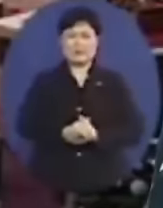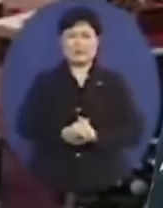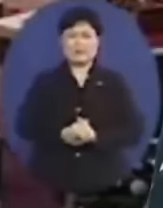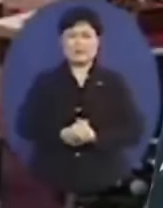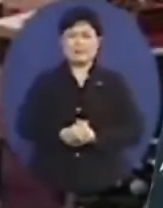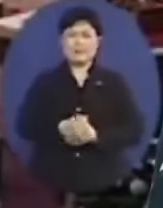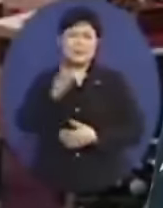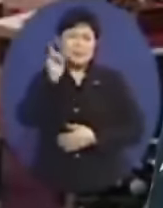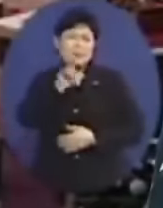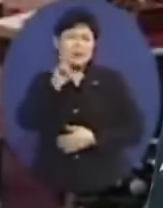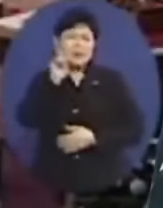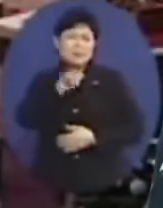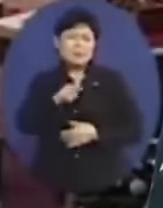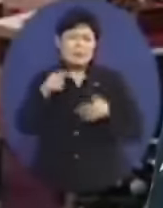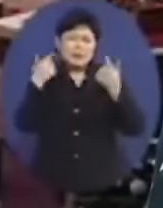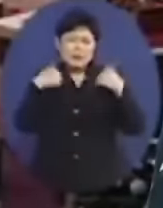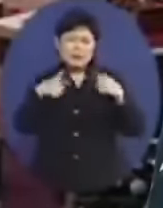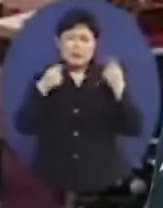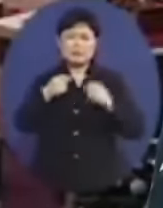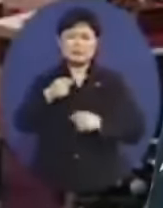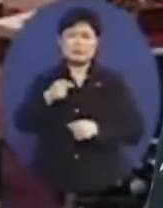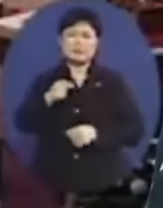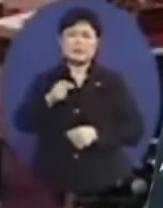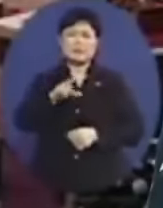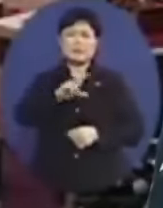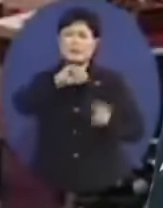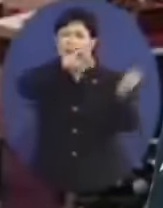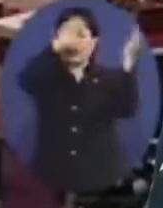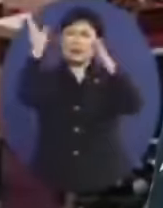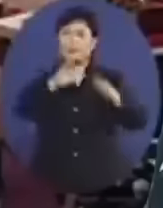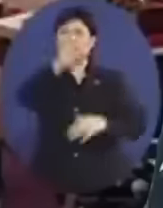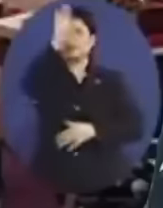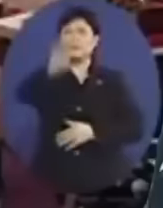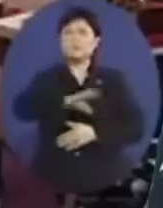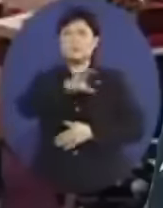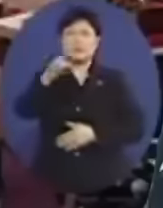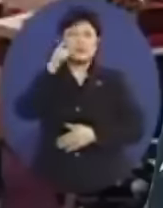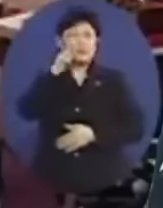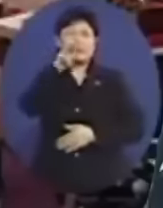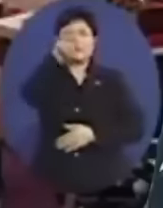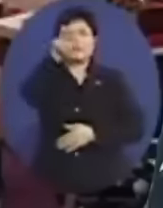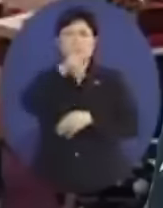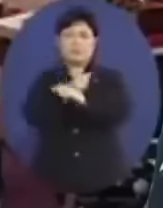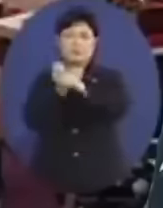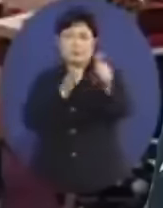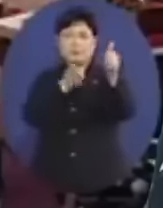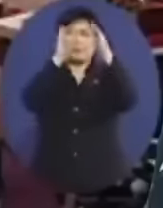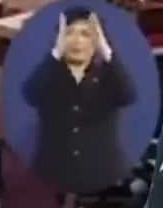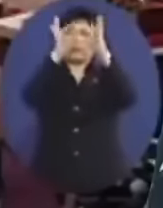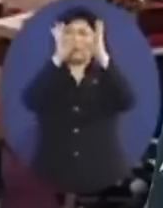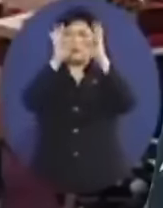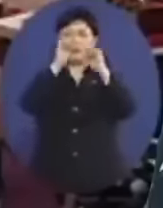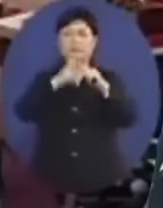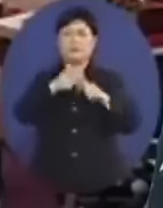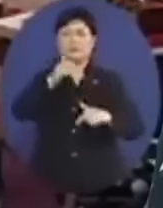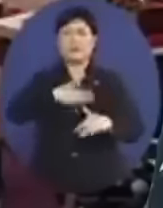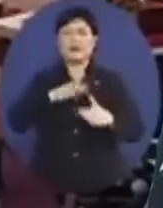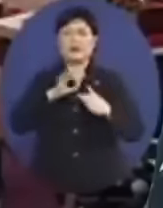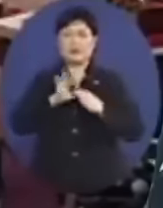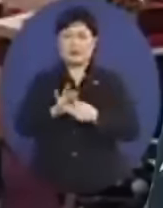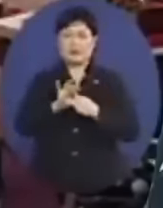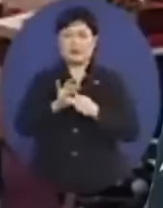매일같이 갈보리 십자가를 바라보십시오 아멘 매일같이 갈를 보면서 예수님은